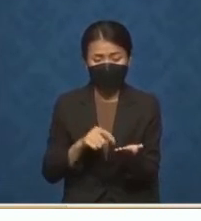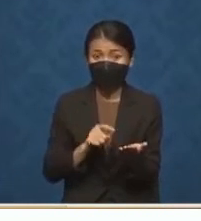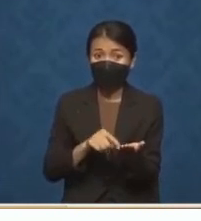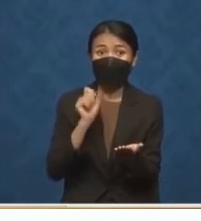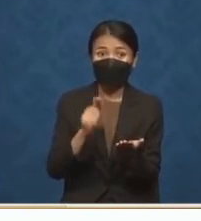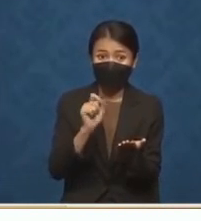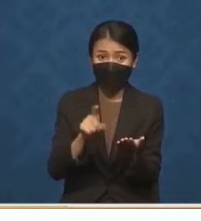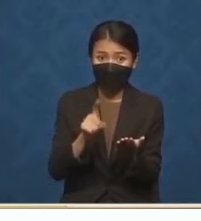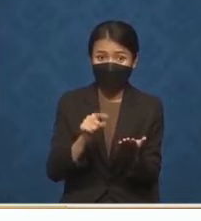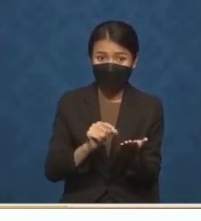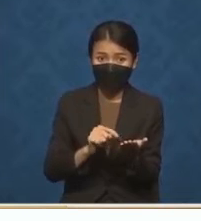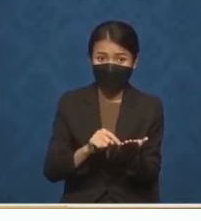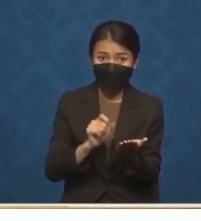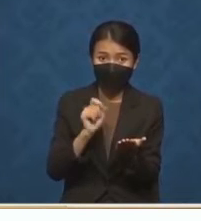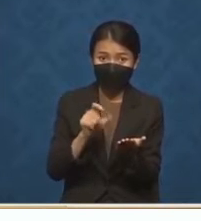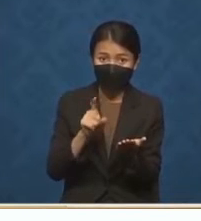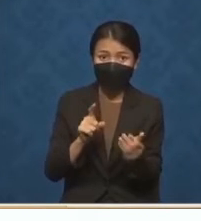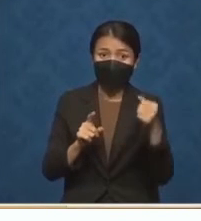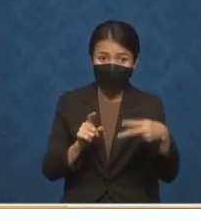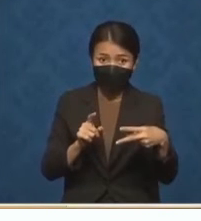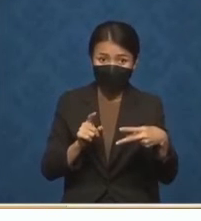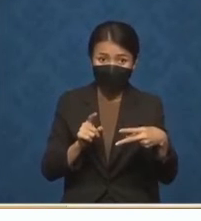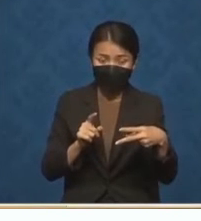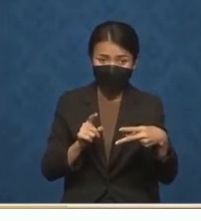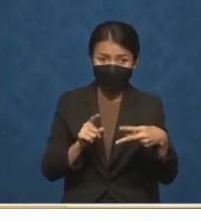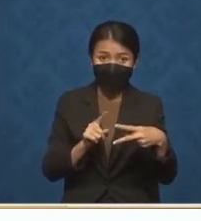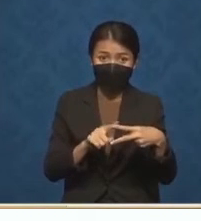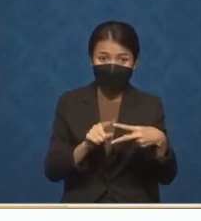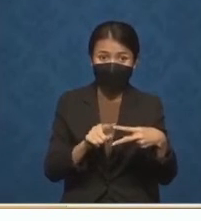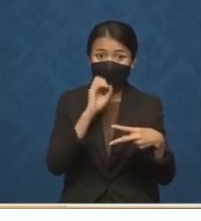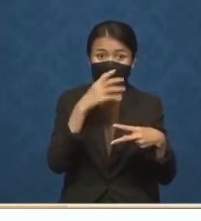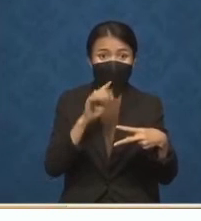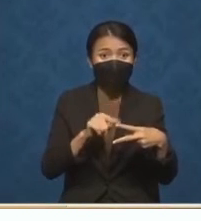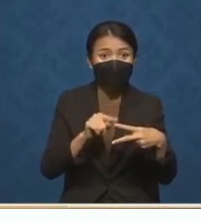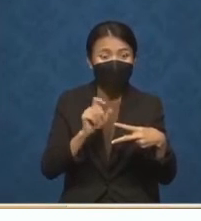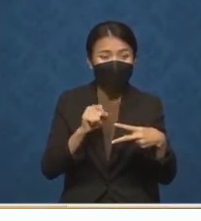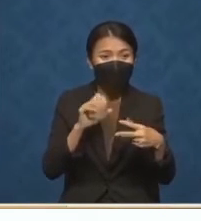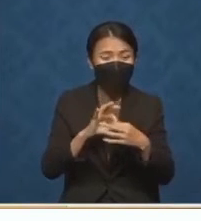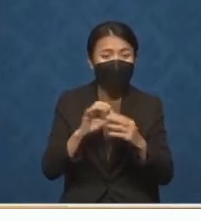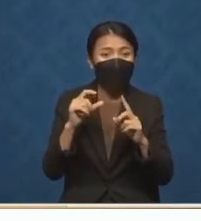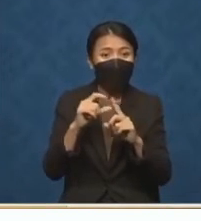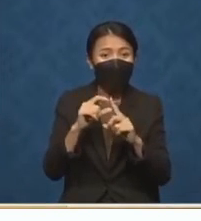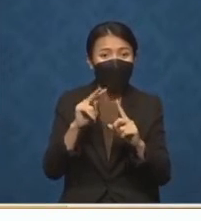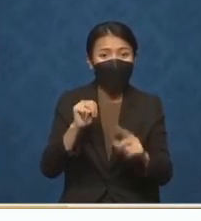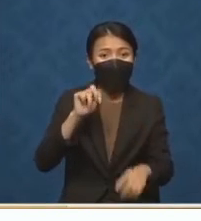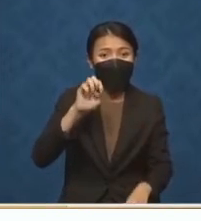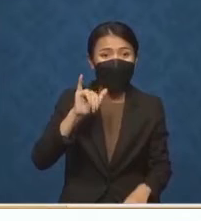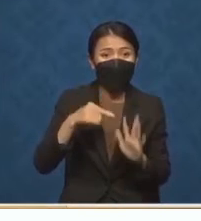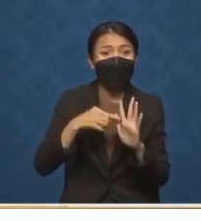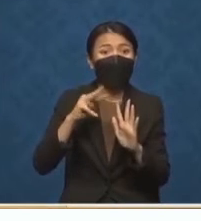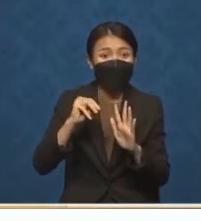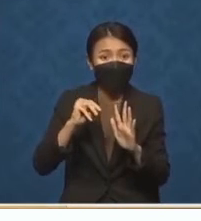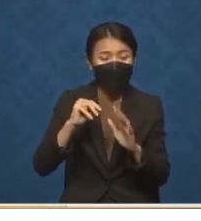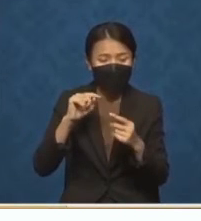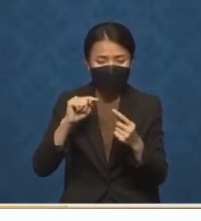ซึแบงเป็น 2 ค้ใถาายม ifAกคอเรื่องของการเพิ่มนิยามกำค ให้เป็